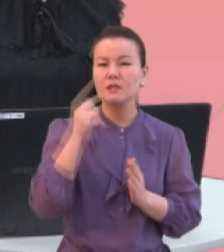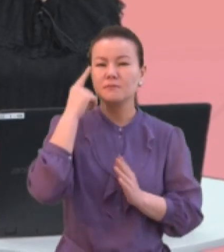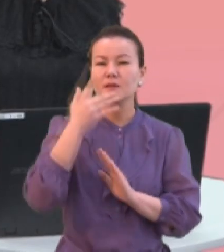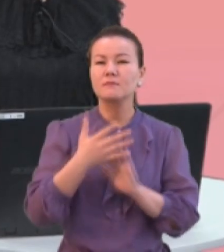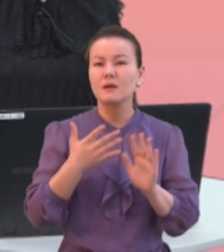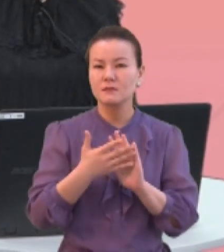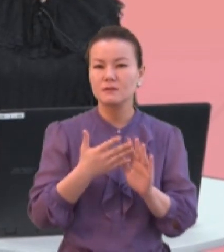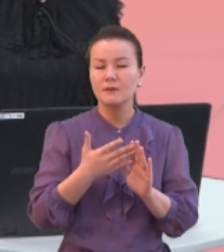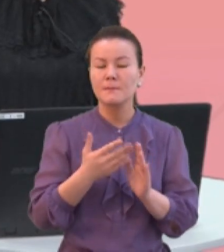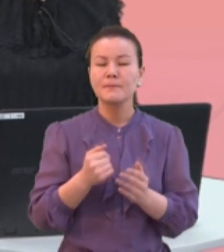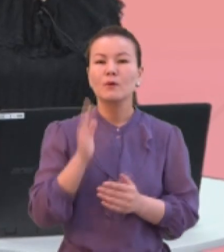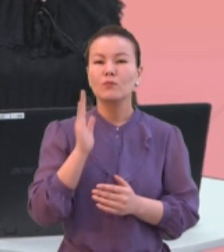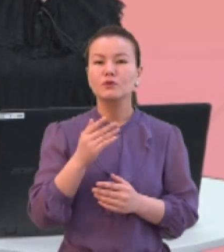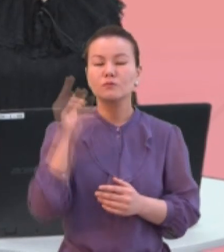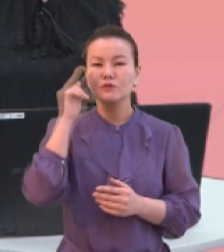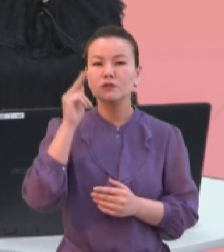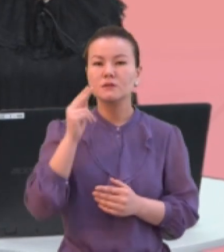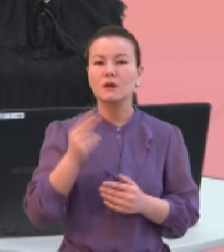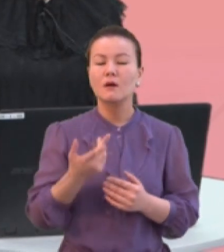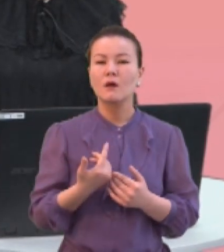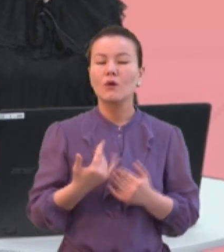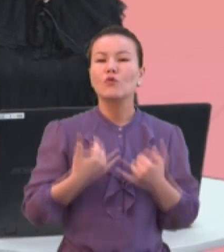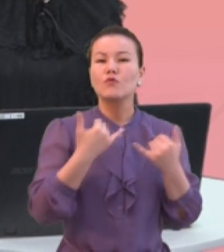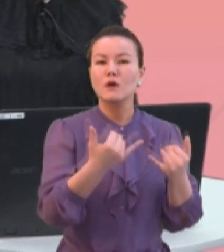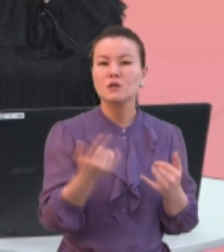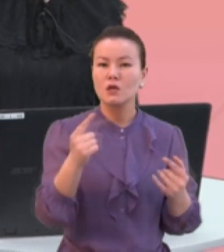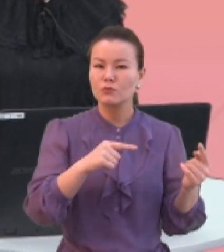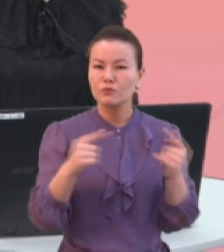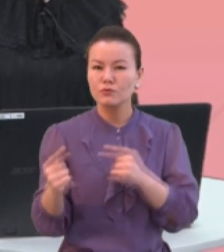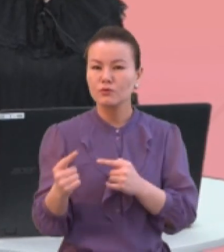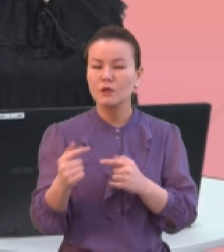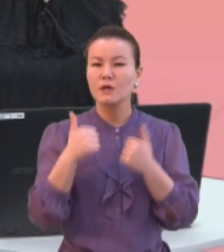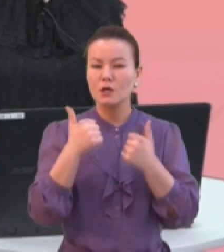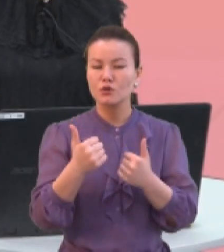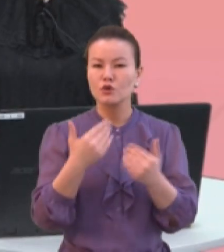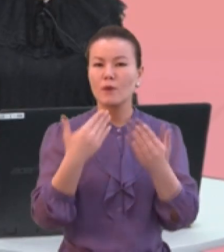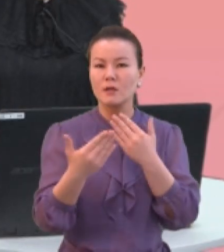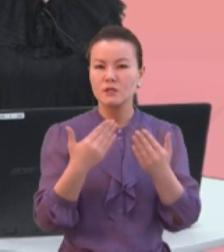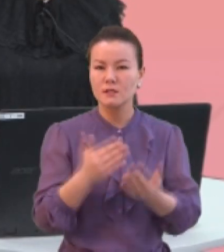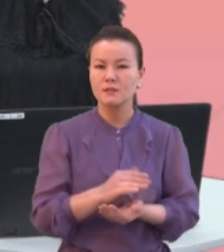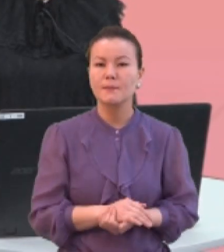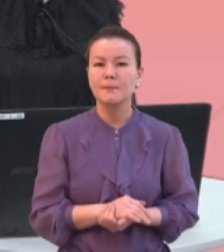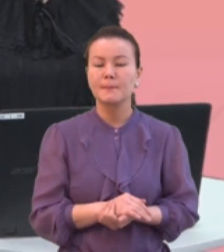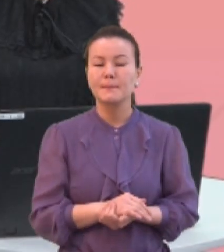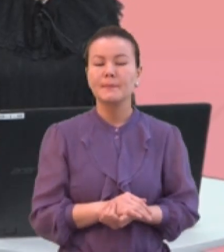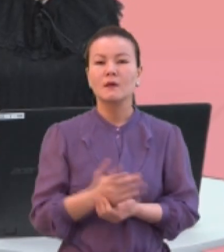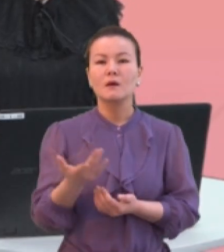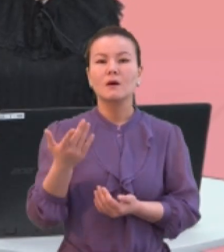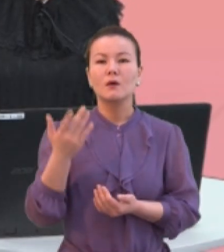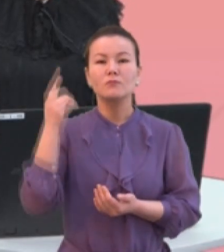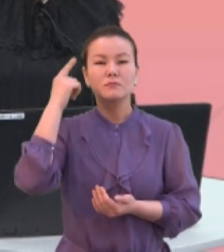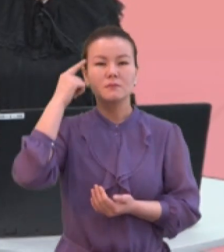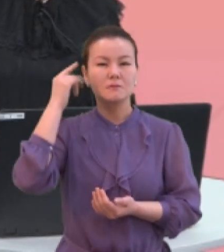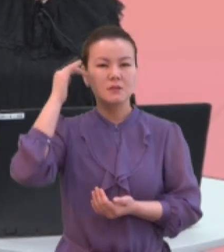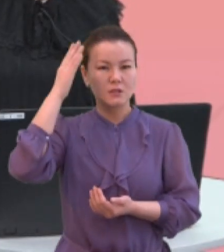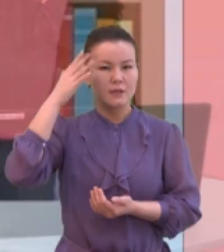Сылык болууга үйрөнөбүз. Сүйлөшүү кебибизди калыптандырабыз. Ой жүгүртүүнү өстүрөбүз.